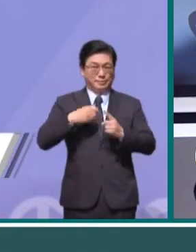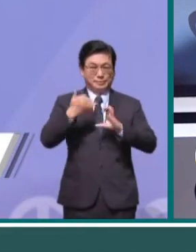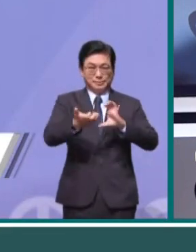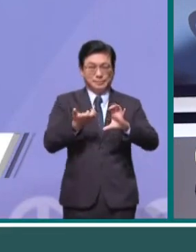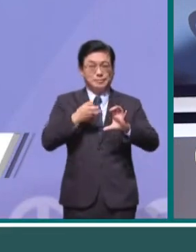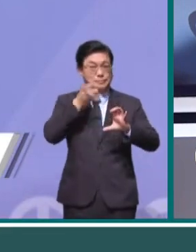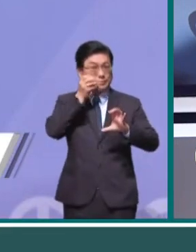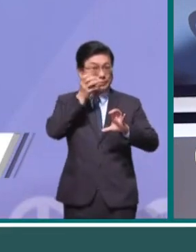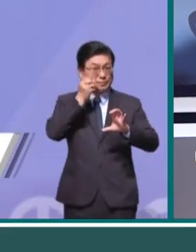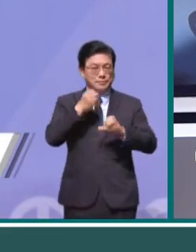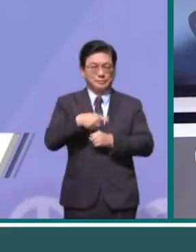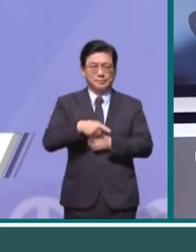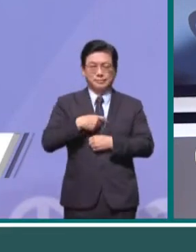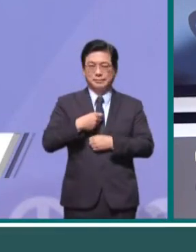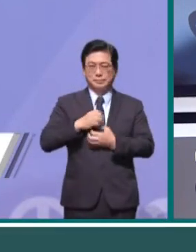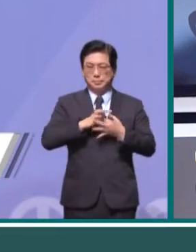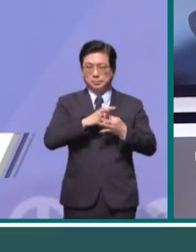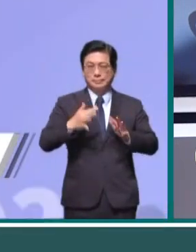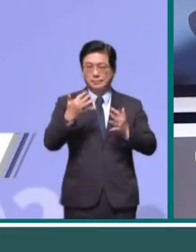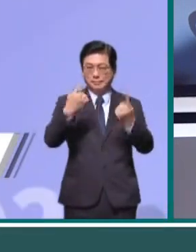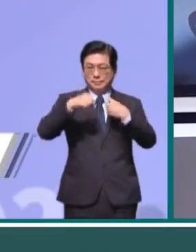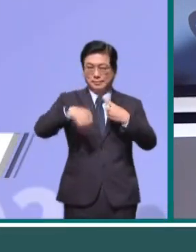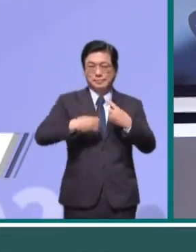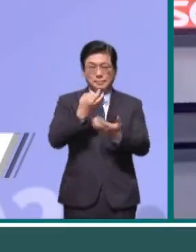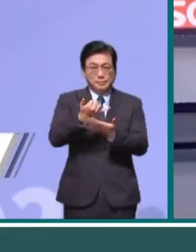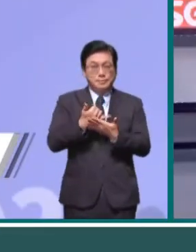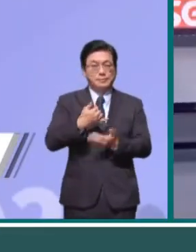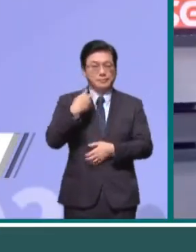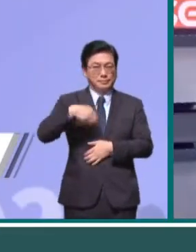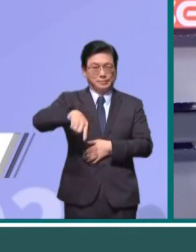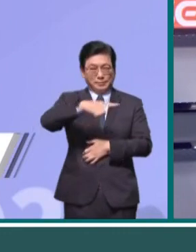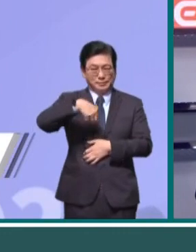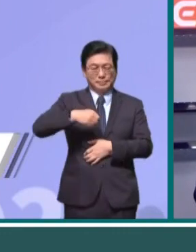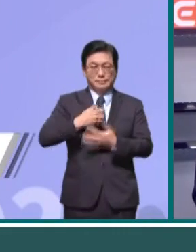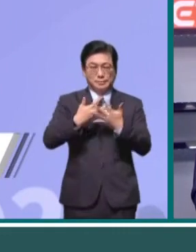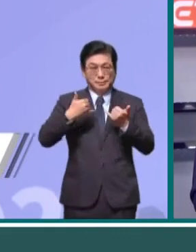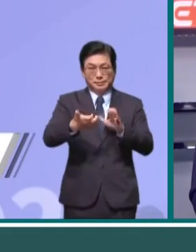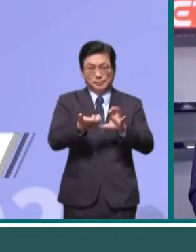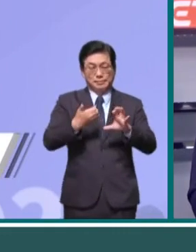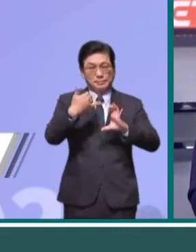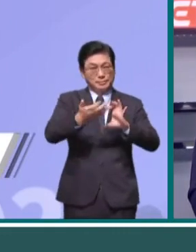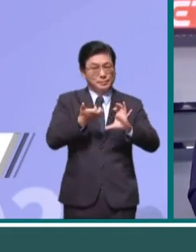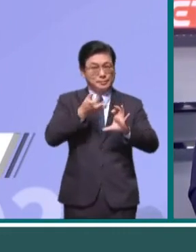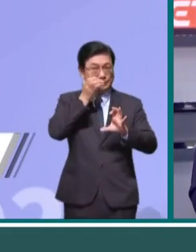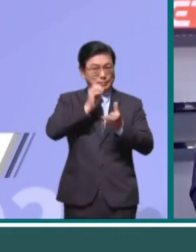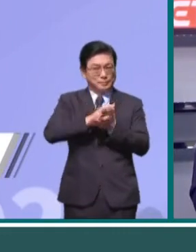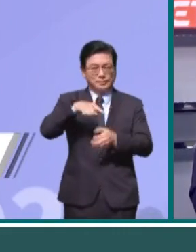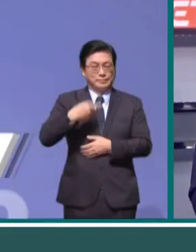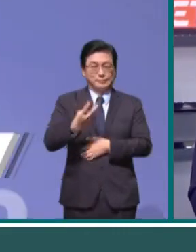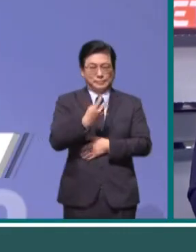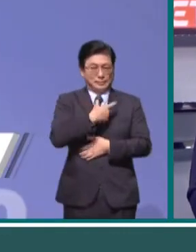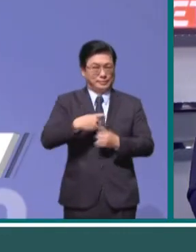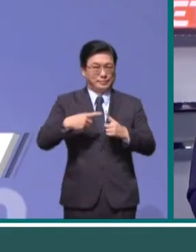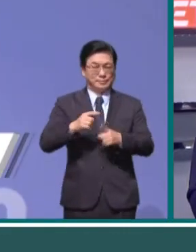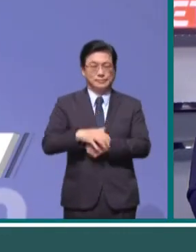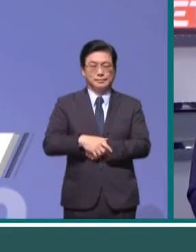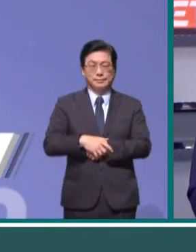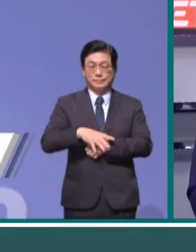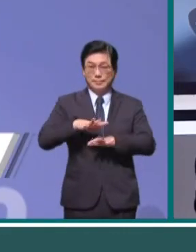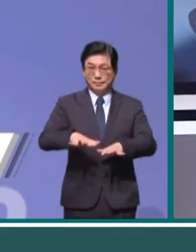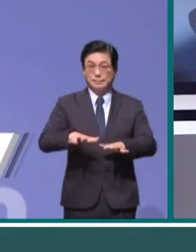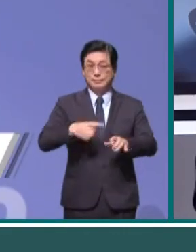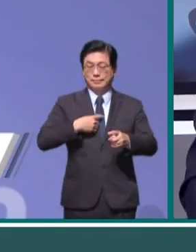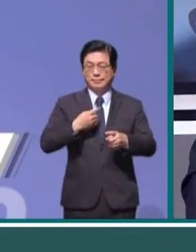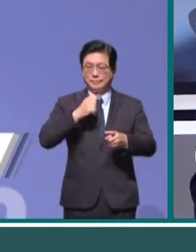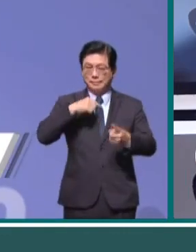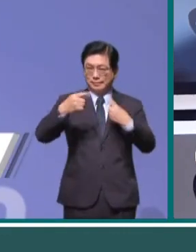在回答，是2分钟在逃避。 这个我有看到，问疫苗回问大巨蛋回疫苗，问少子化回大巨蛋。 最让